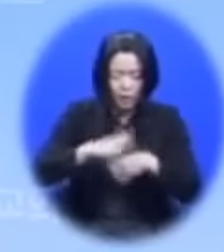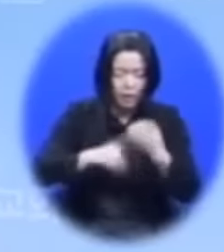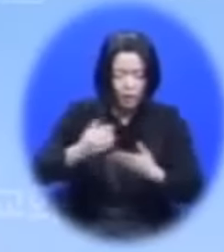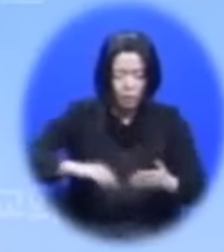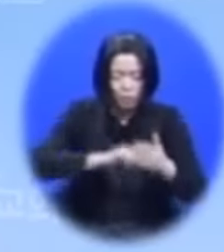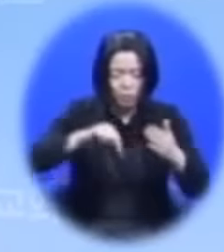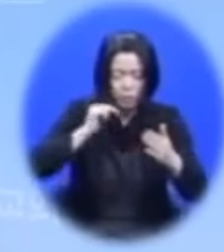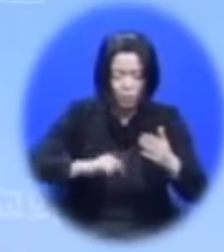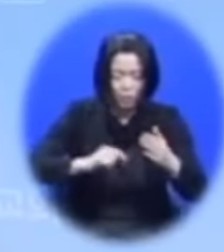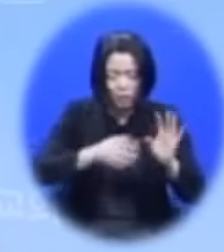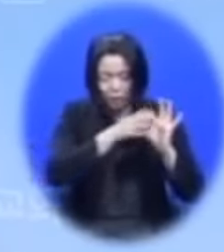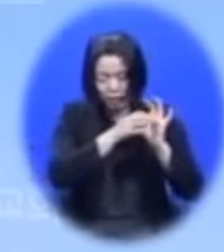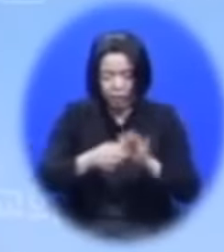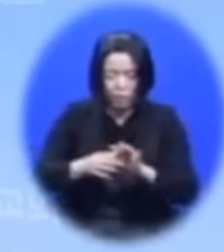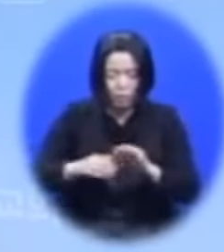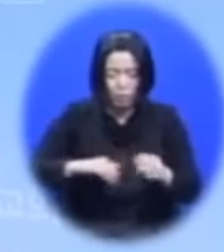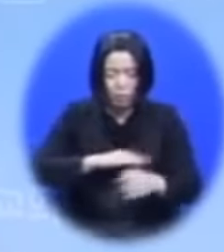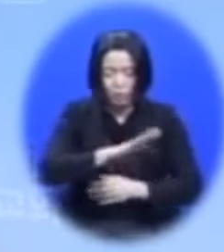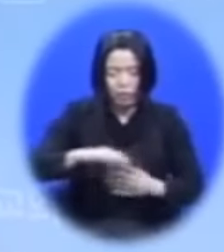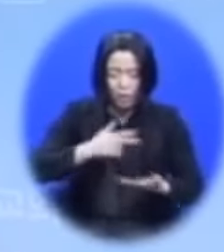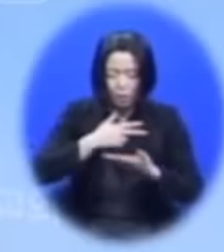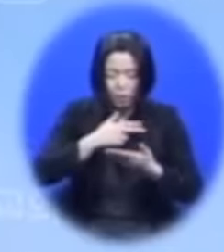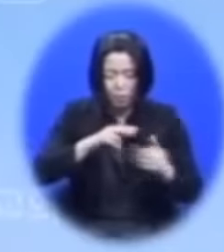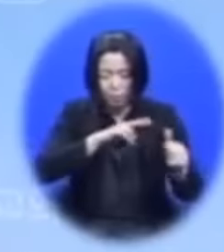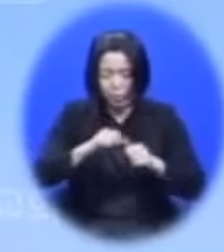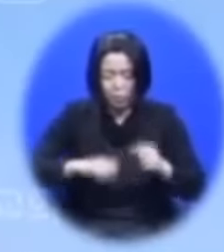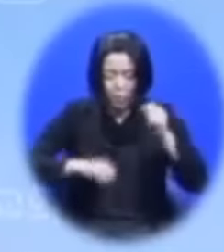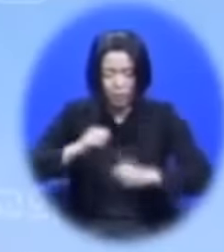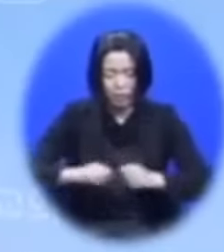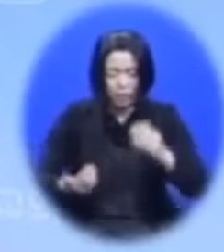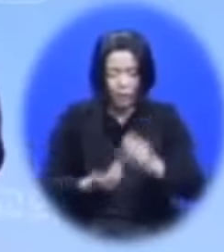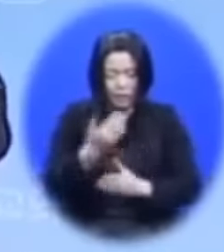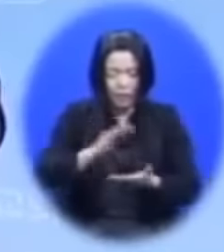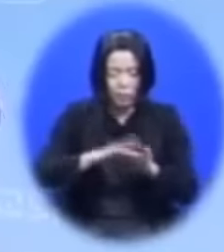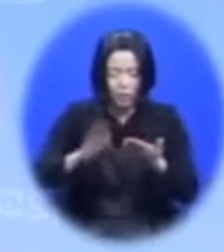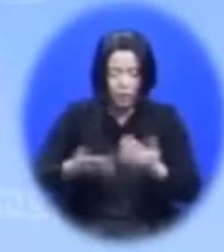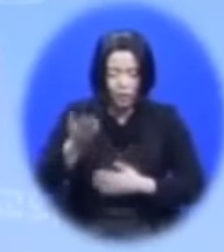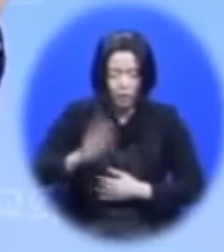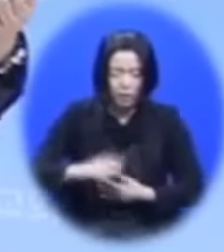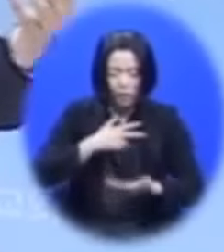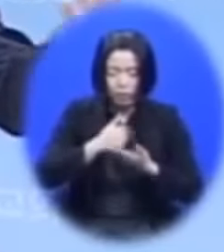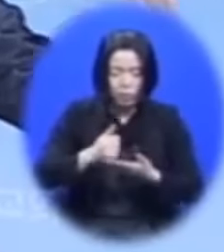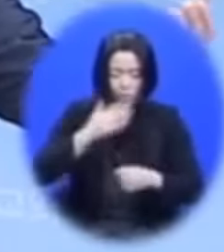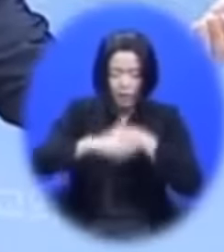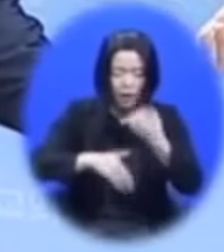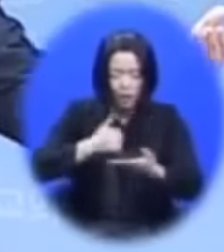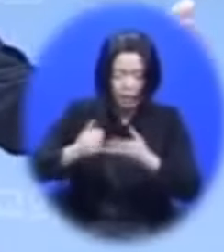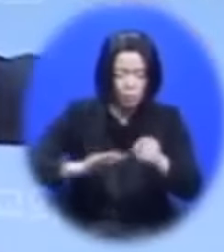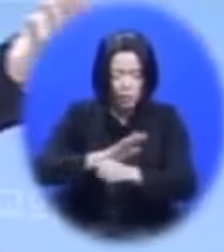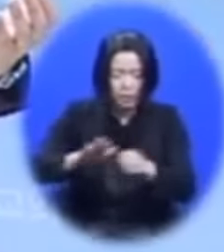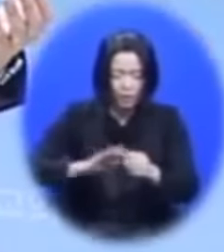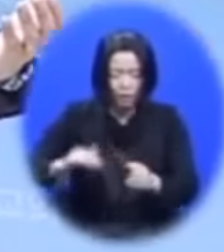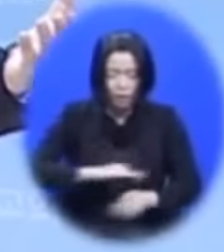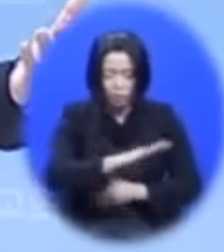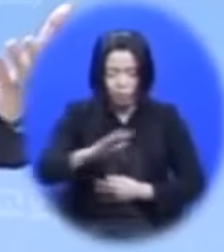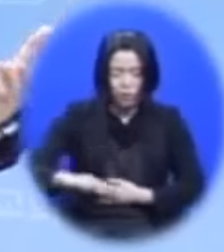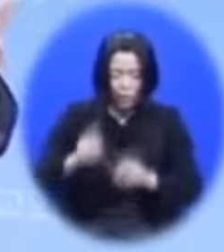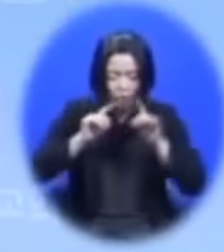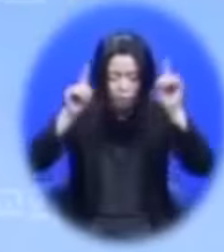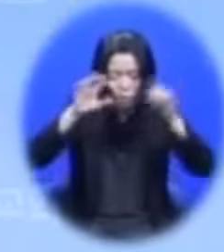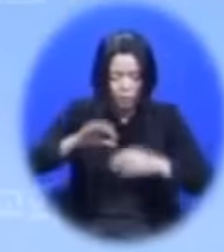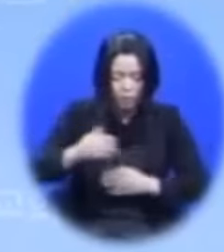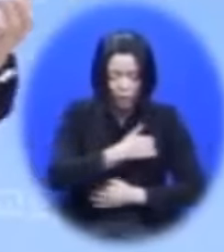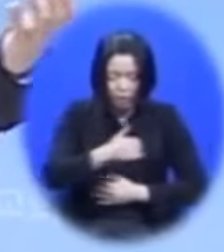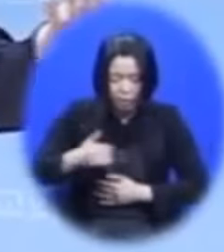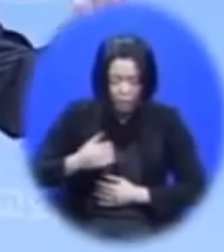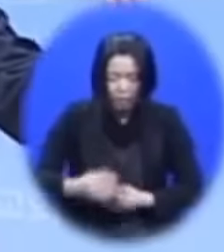속에 끊임없이 하나님 이 미움의 역사가 일어납니다. 주님, 그러나 하나님의 사랑, 우리를 지옥에서 능히